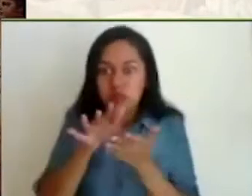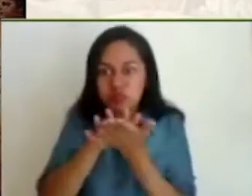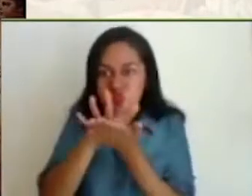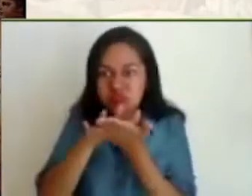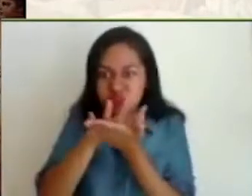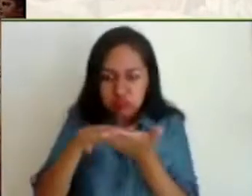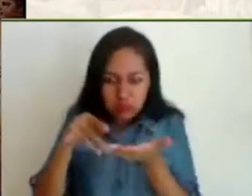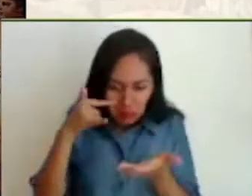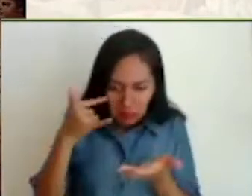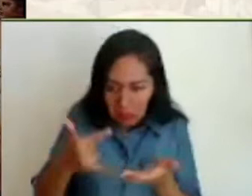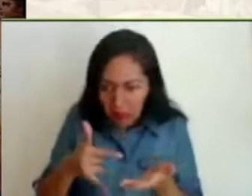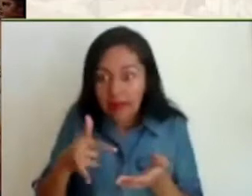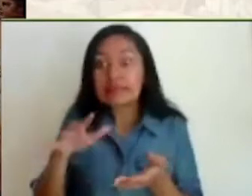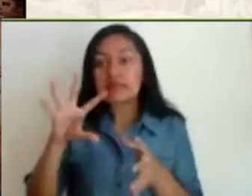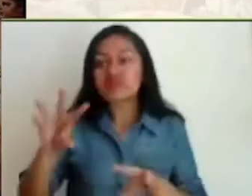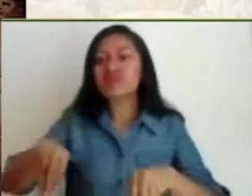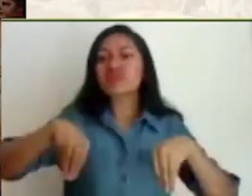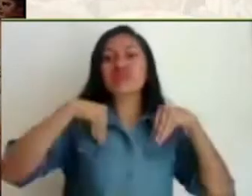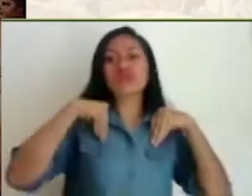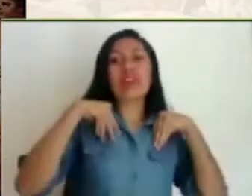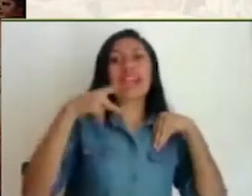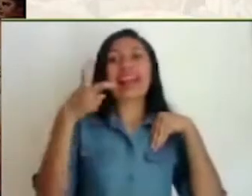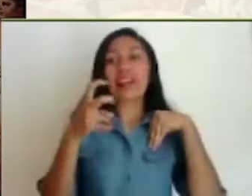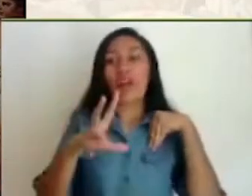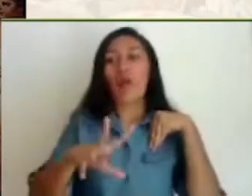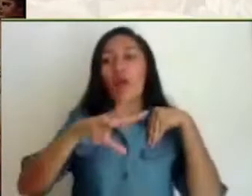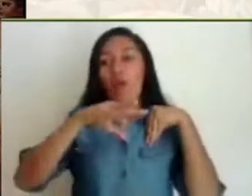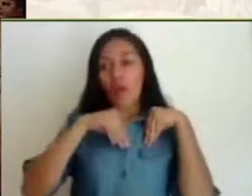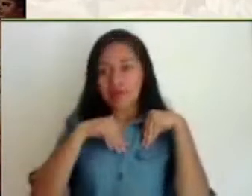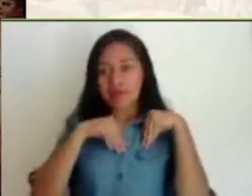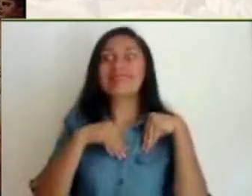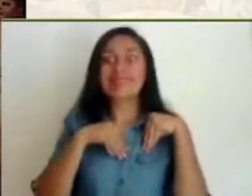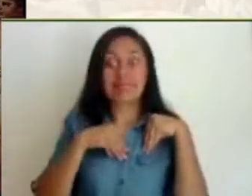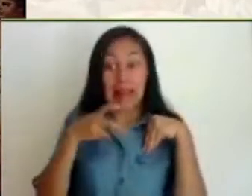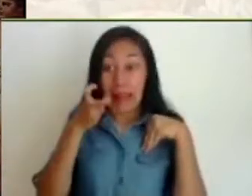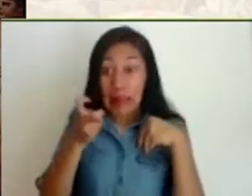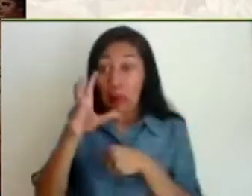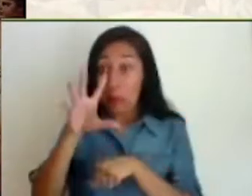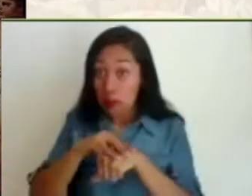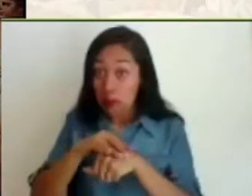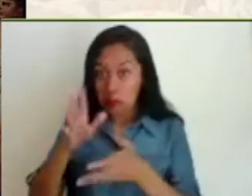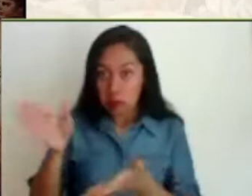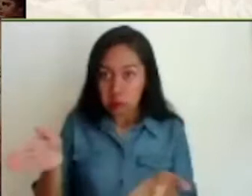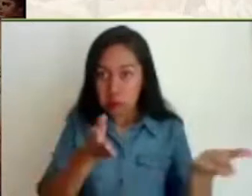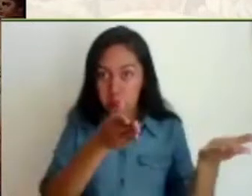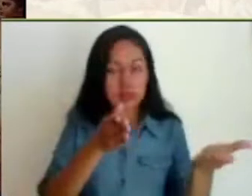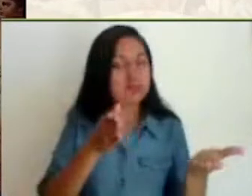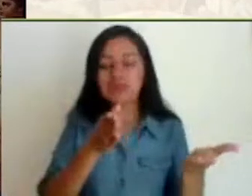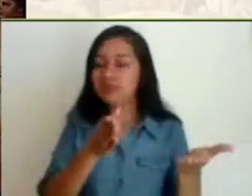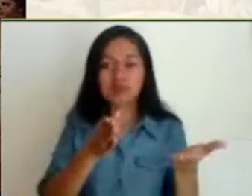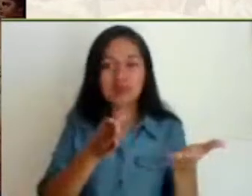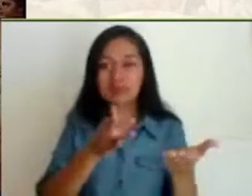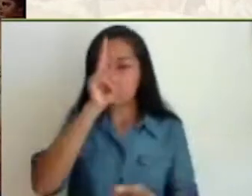secolo, merci quali, quoto il documento, legno, vini, oli, carni fresche e